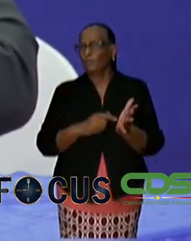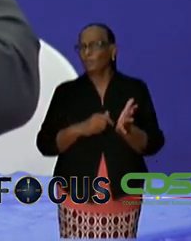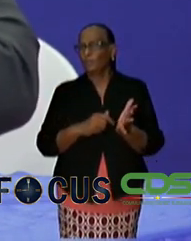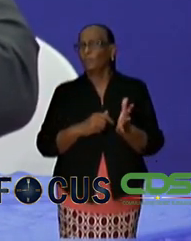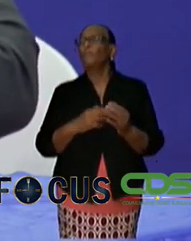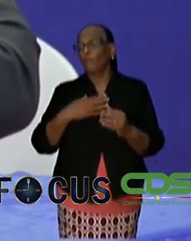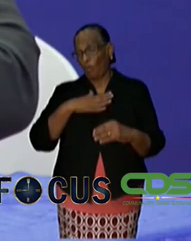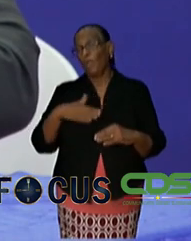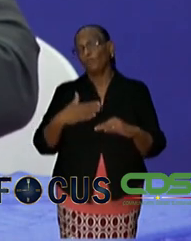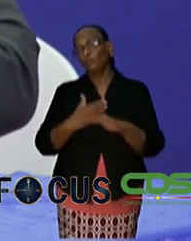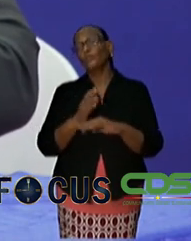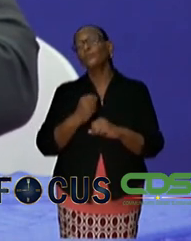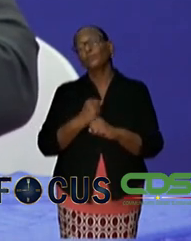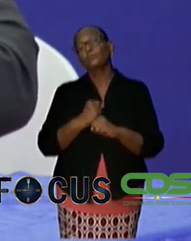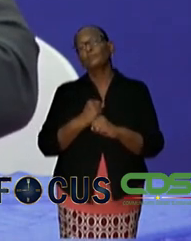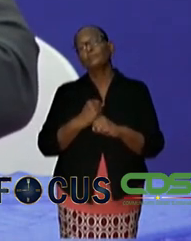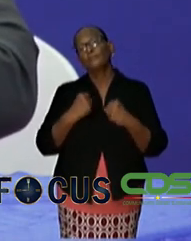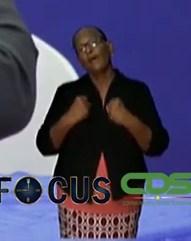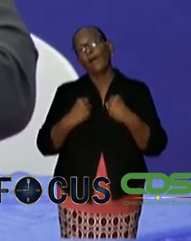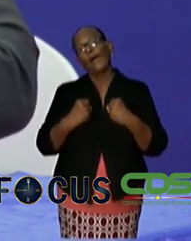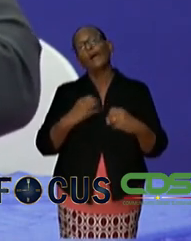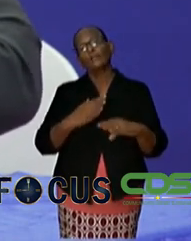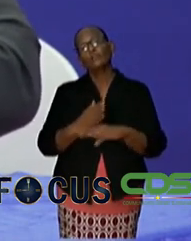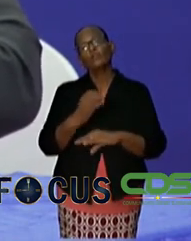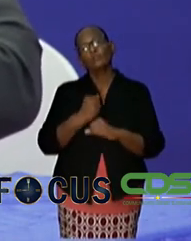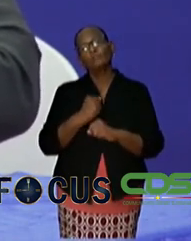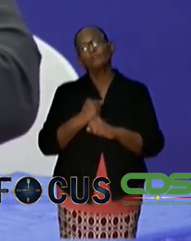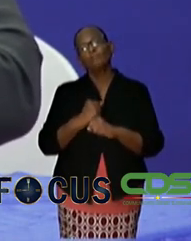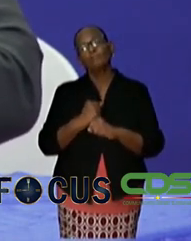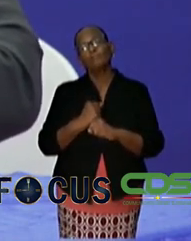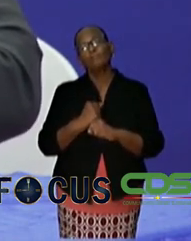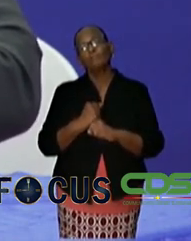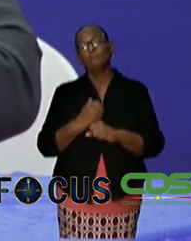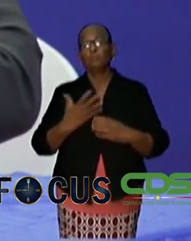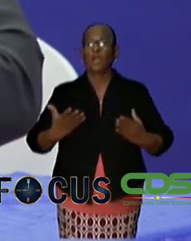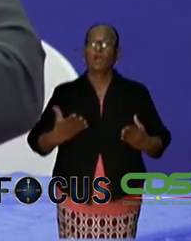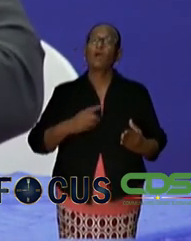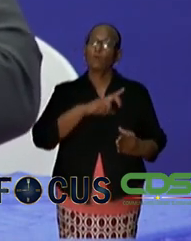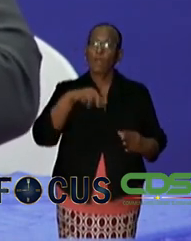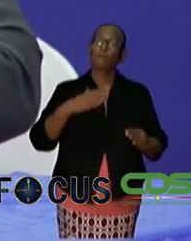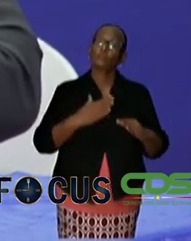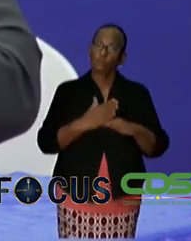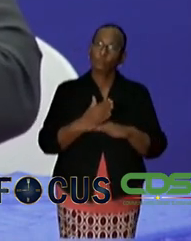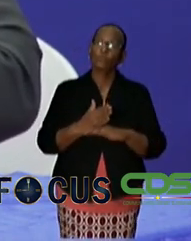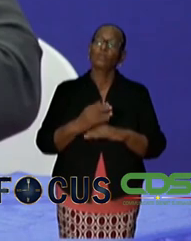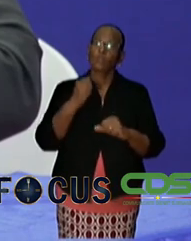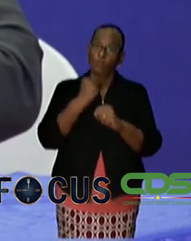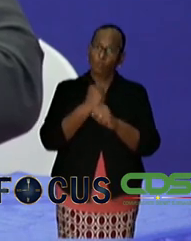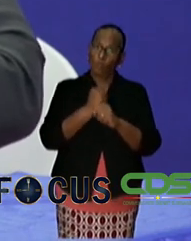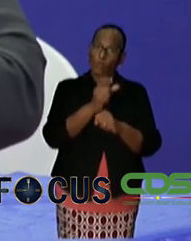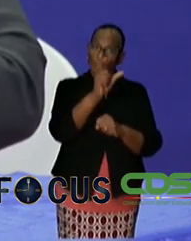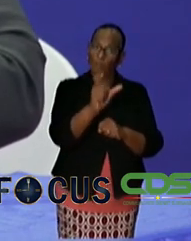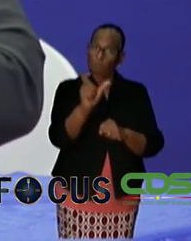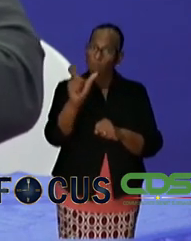doorheen moeten beten. Het is niet een gevecht van alleen de werknemers van SLM,